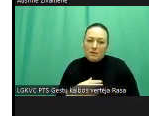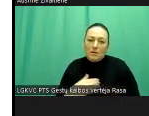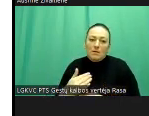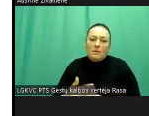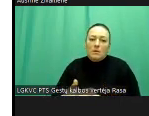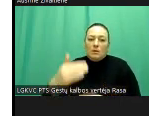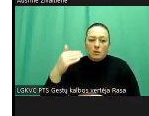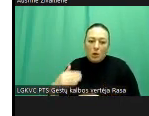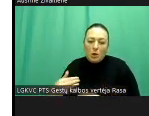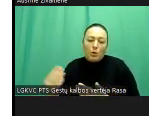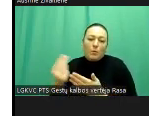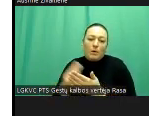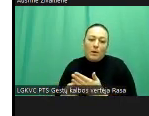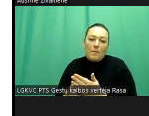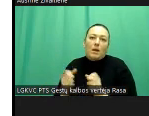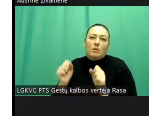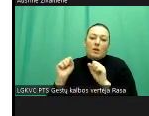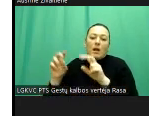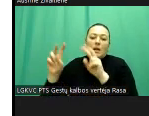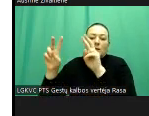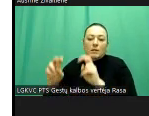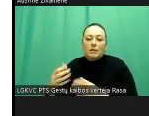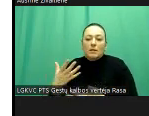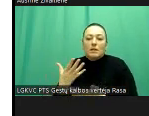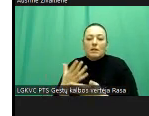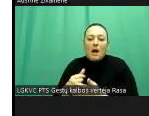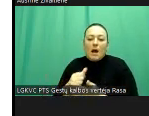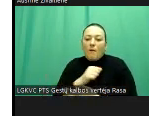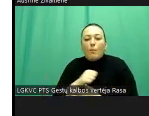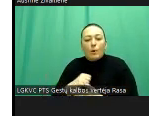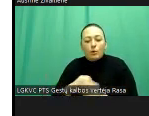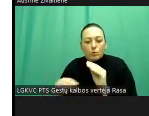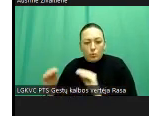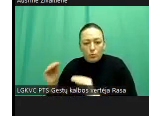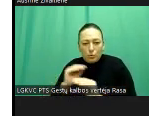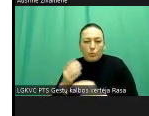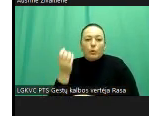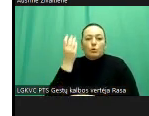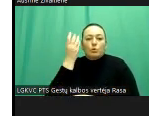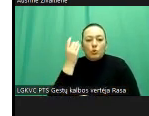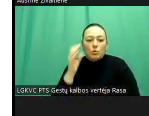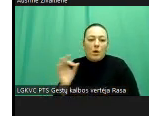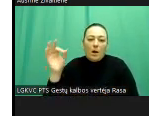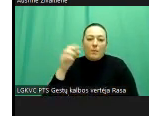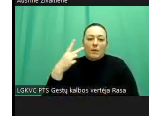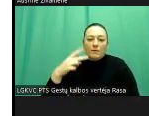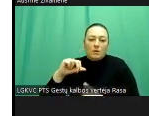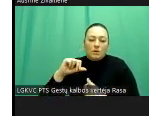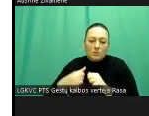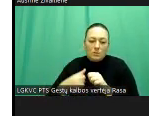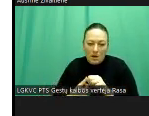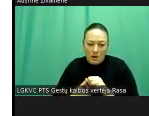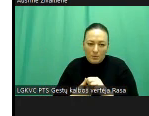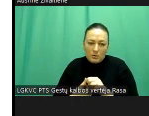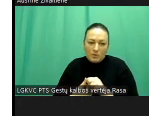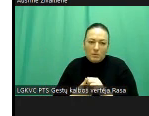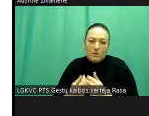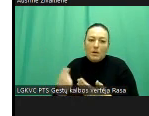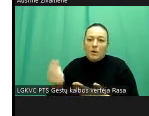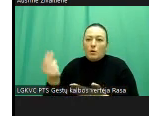vizualių menų, jie gali tyrinėti savo pačių kūrybingumą, sužinodami apie 20 amžiaus